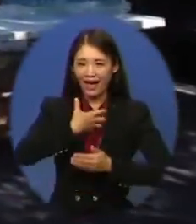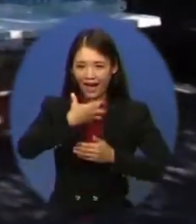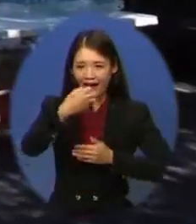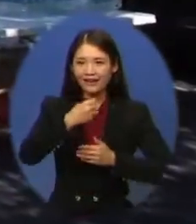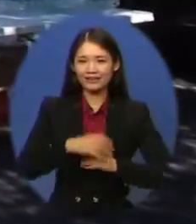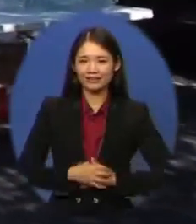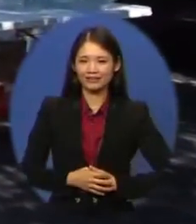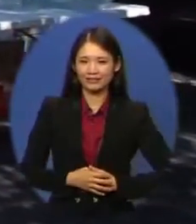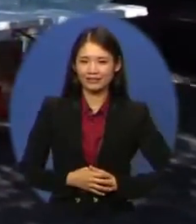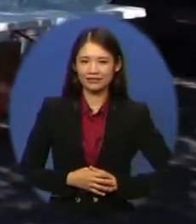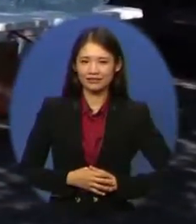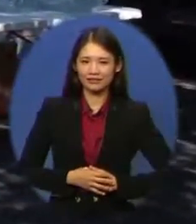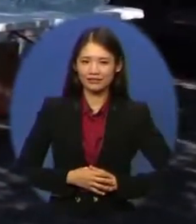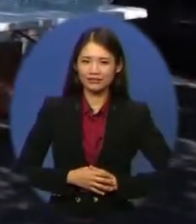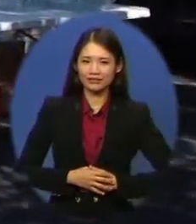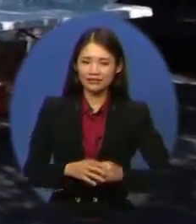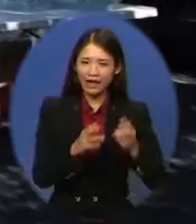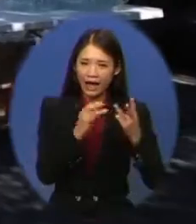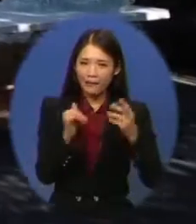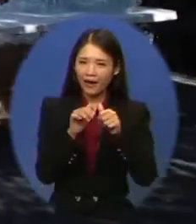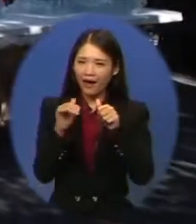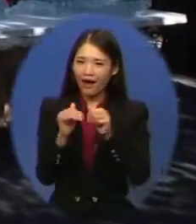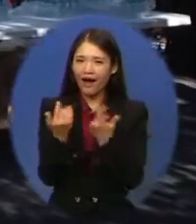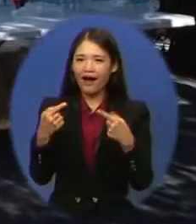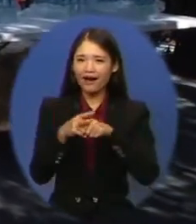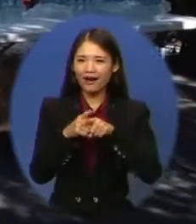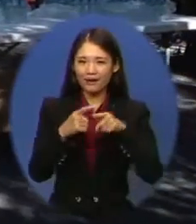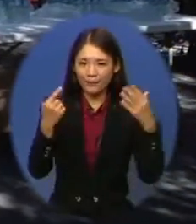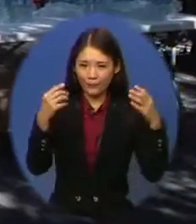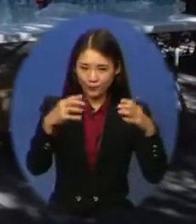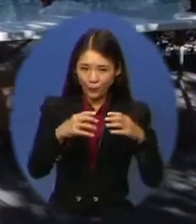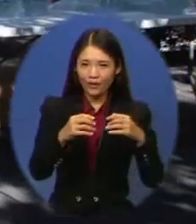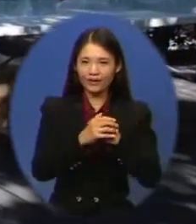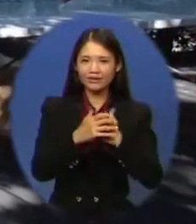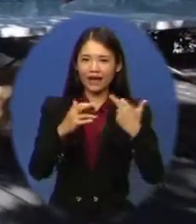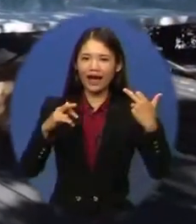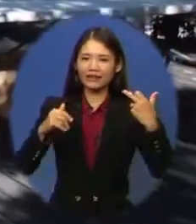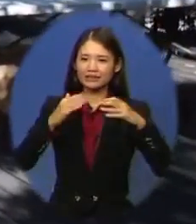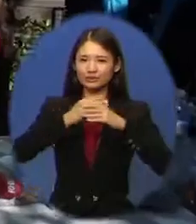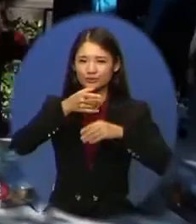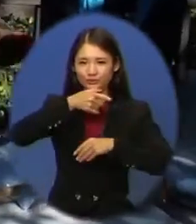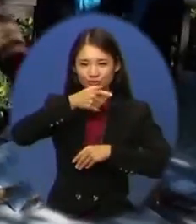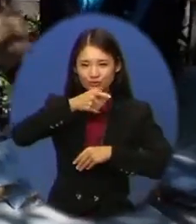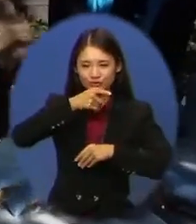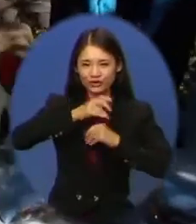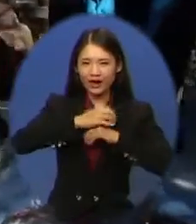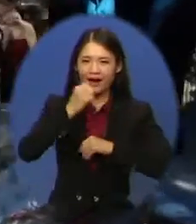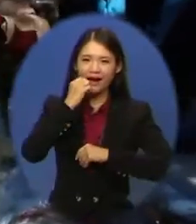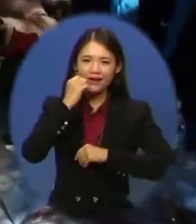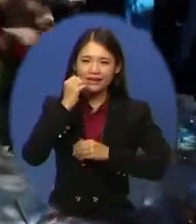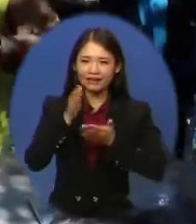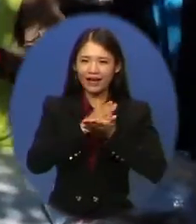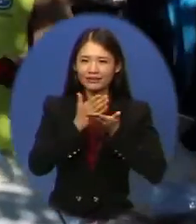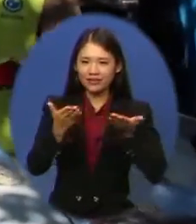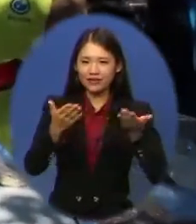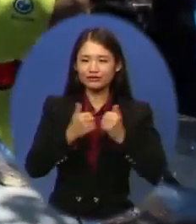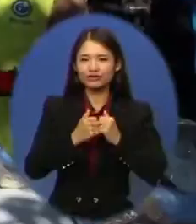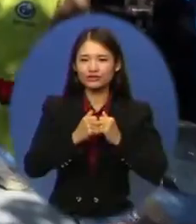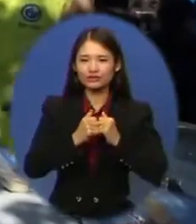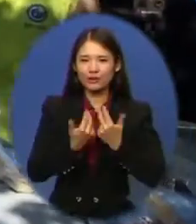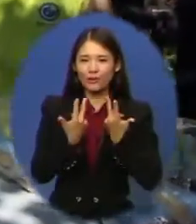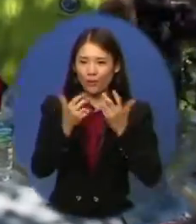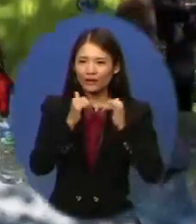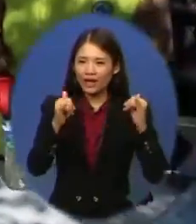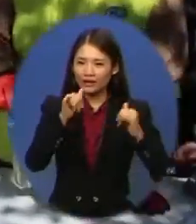삼삼 후 모여드는 장애인분들에게 산행 중 마실 물과 간식을 나눠준 봉사자분들도 보였습니다. 이거 간식,